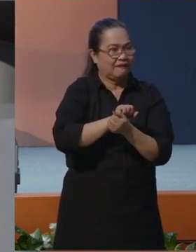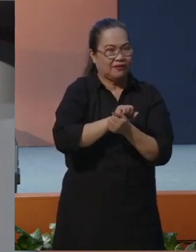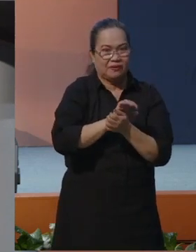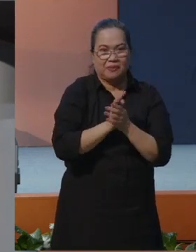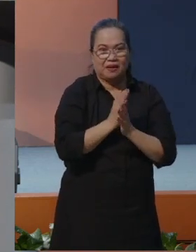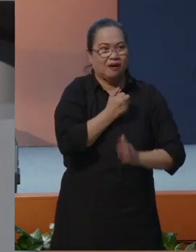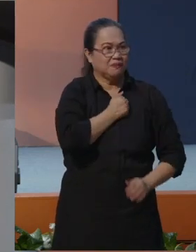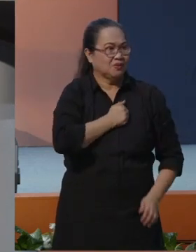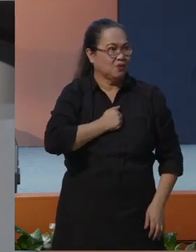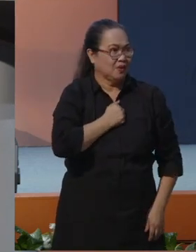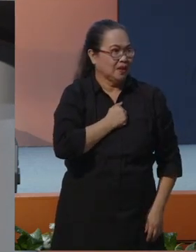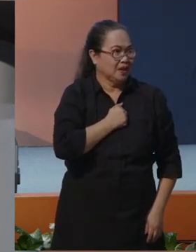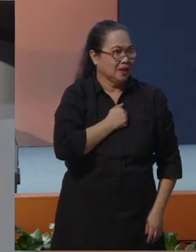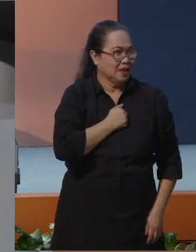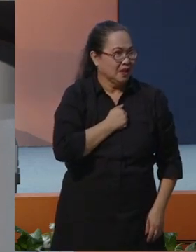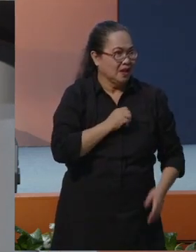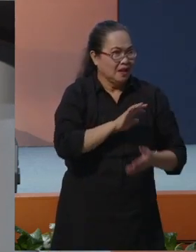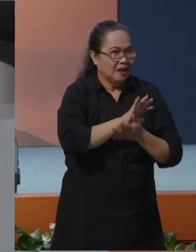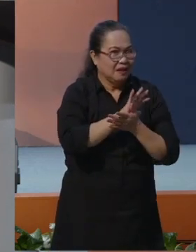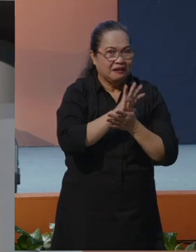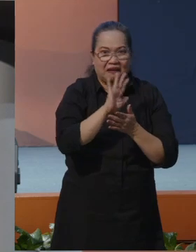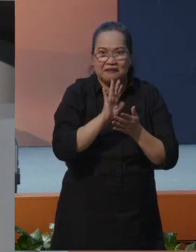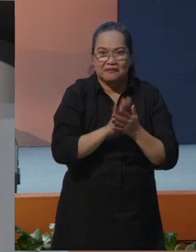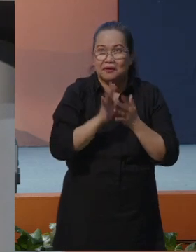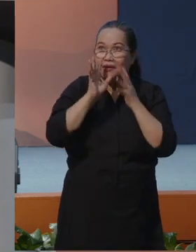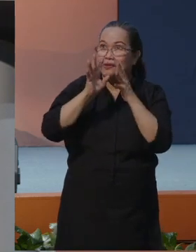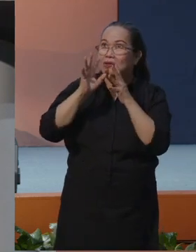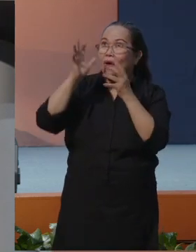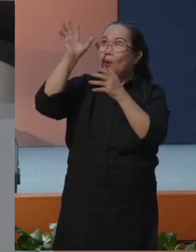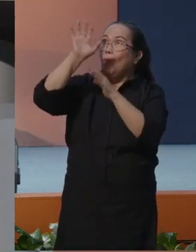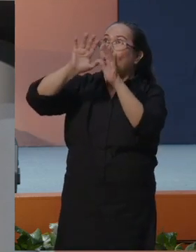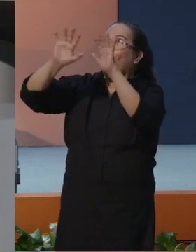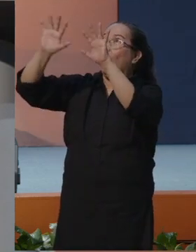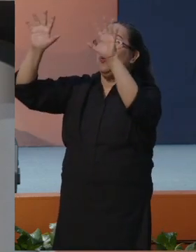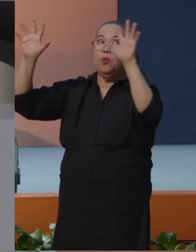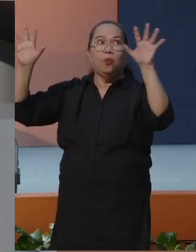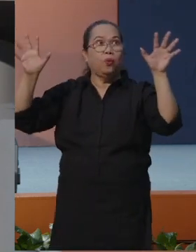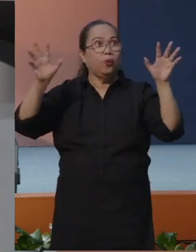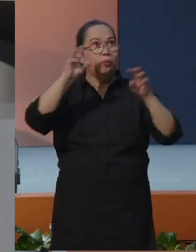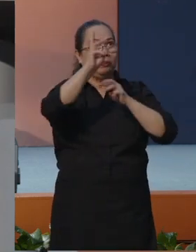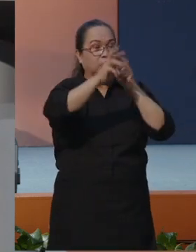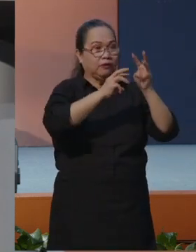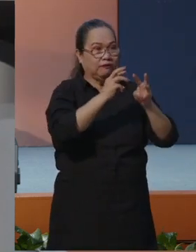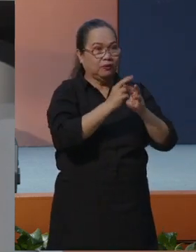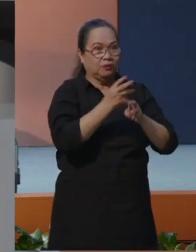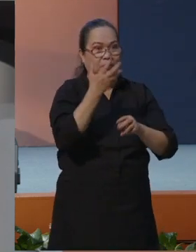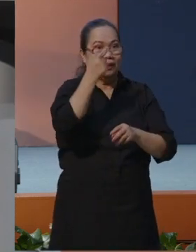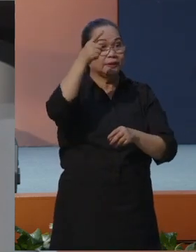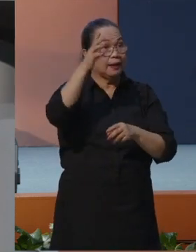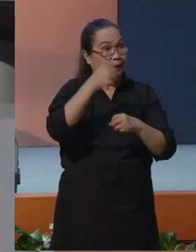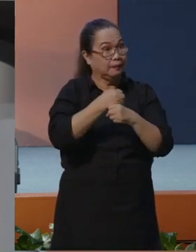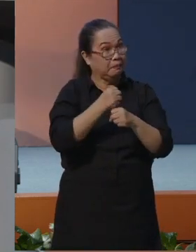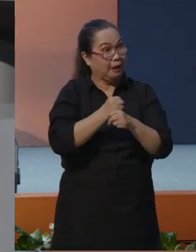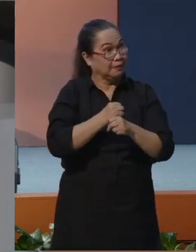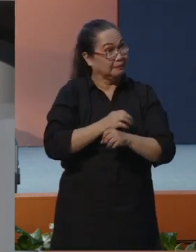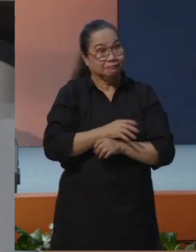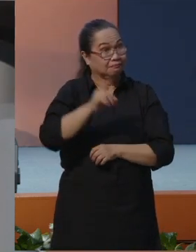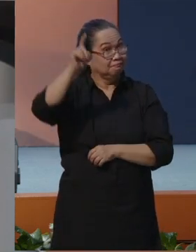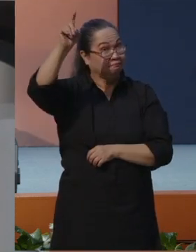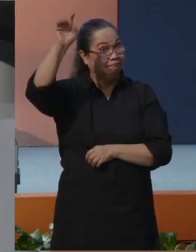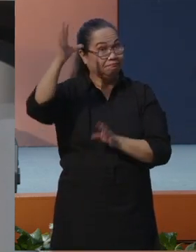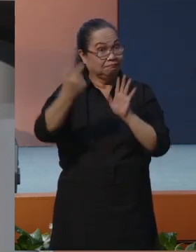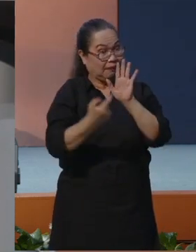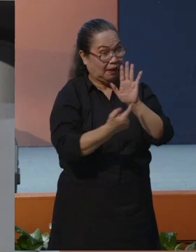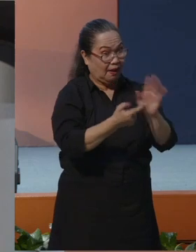ng kanyang creation. Hindi nila tinalima ang kanyang revelation sa kanilang konsyensya. Pinakita ng Diyos kung ano